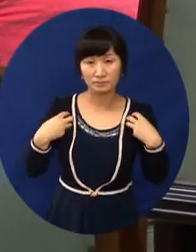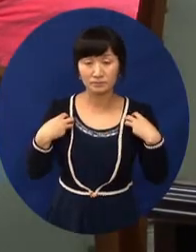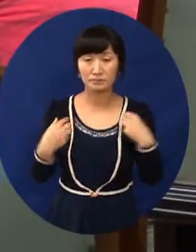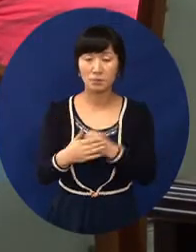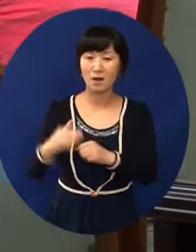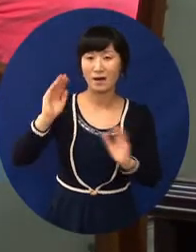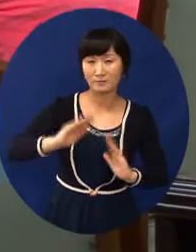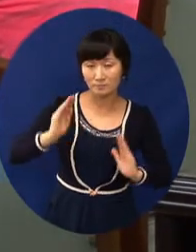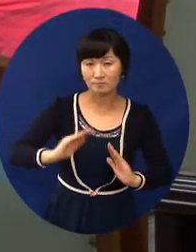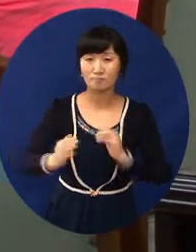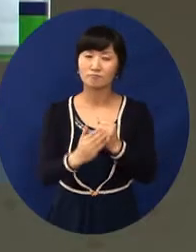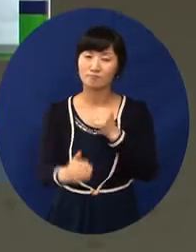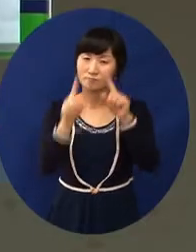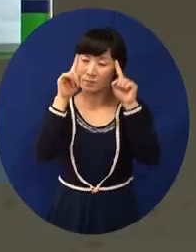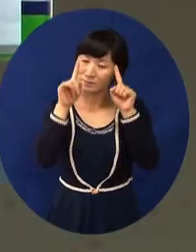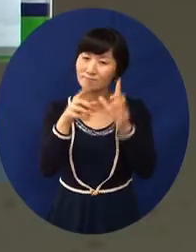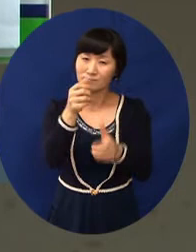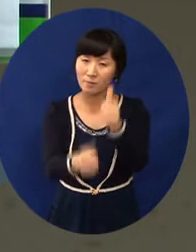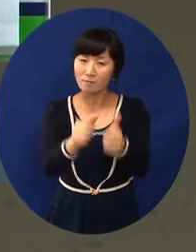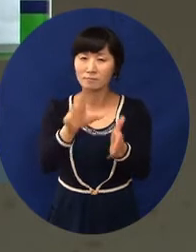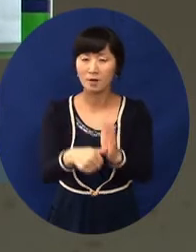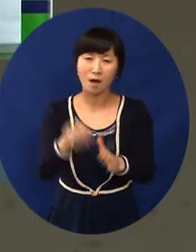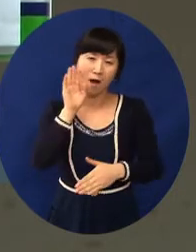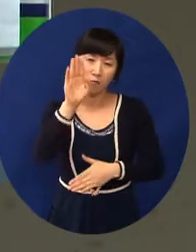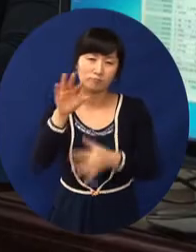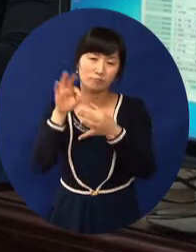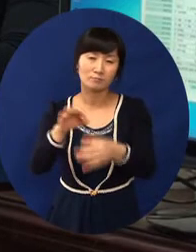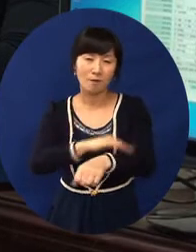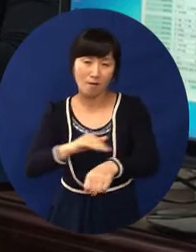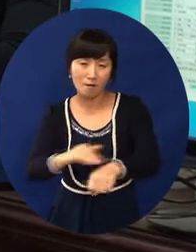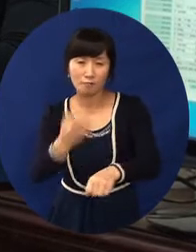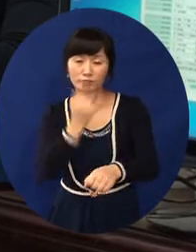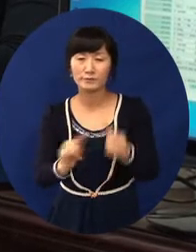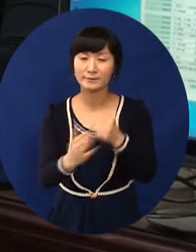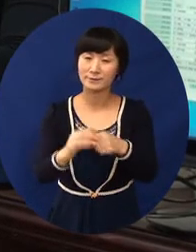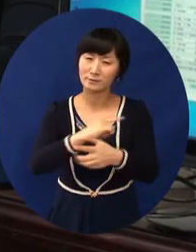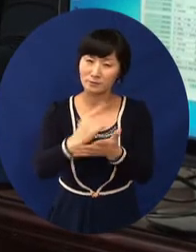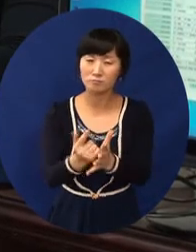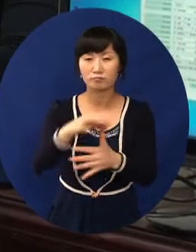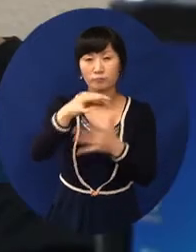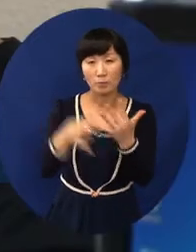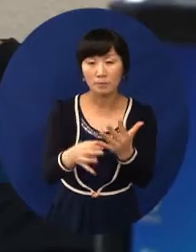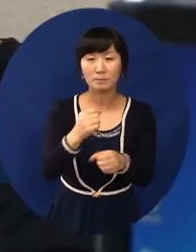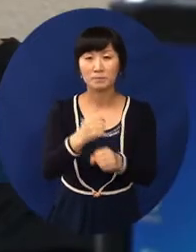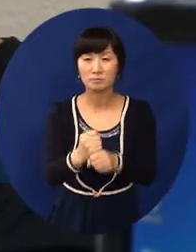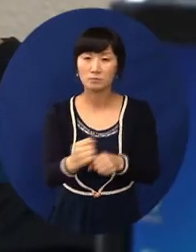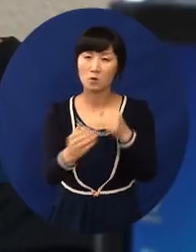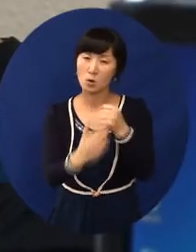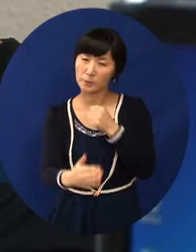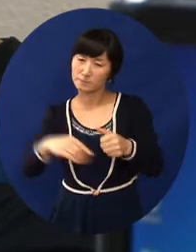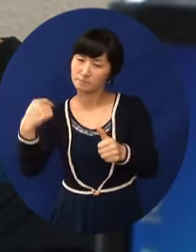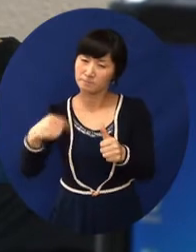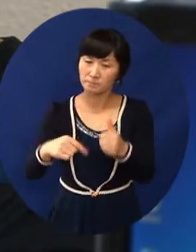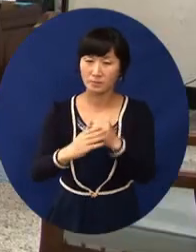대구교육청은 지역 학생들이 계속해서 수능에서 좋은 성과를 거둘 수 있도록 다양한 프로그램을 개발 적용하고 과학적 진로